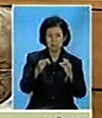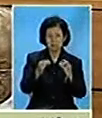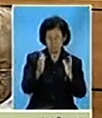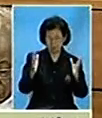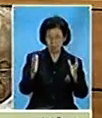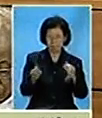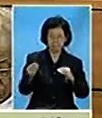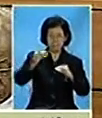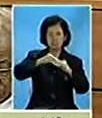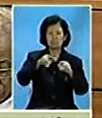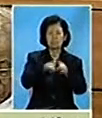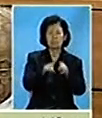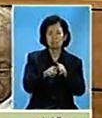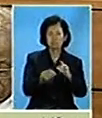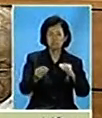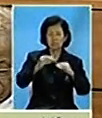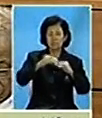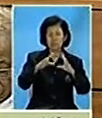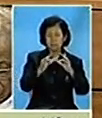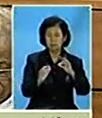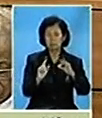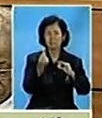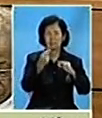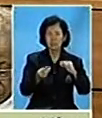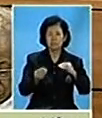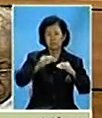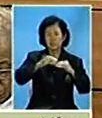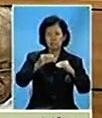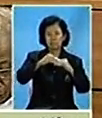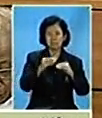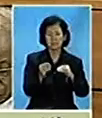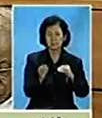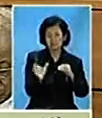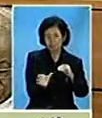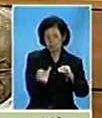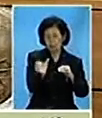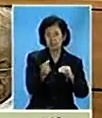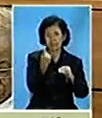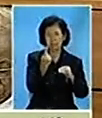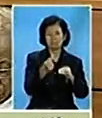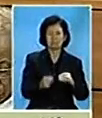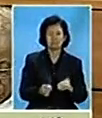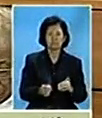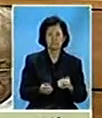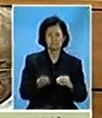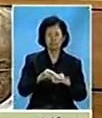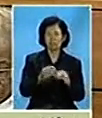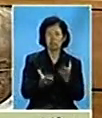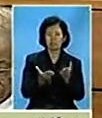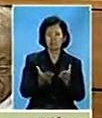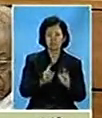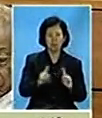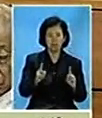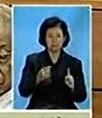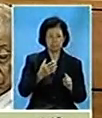ไปเป็นเหมือนการเพิ่มอีกเรื่องนึงเหมือนว่าเพิ่มเครื่องจักรเข้าไปอีกข้างนึงเลยนะครับแต่เพิ่มก็เพิ่มไปแต่สิ่งนึงที่ผมต้อง